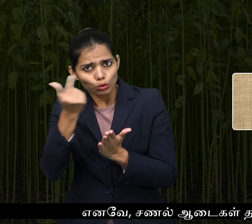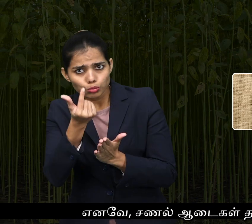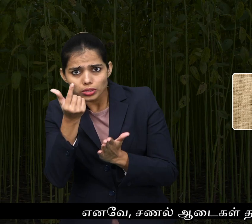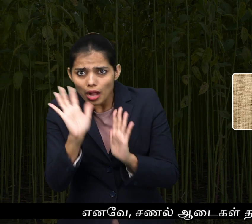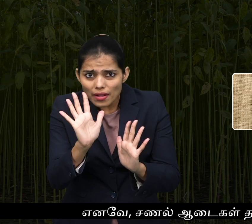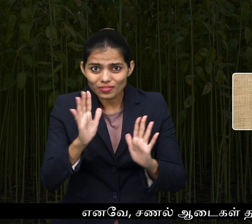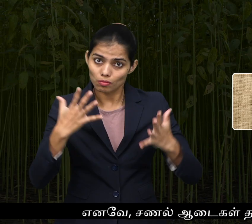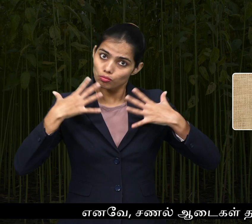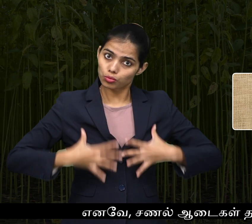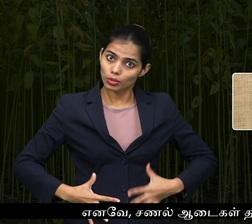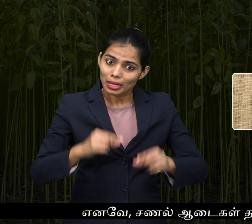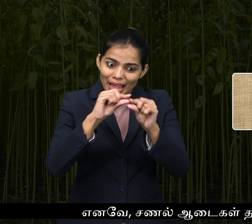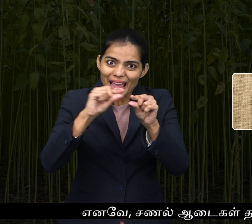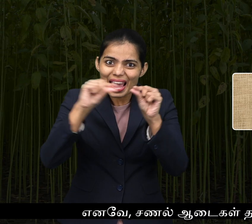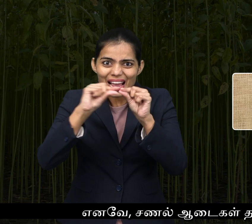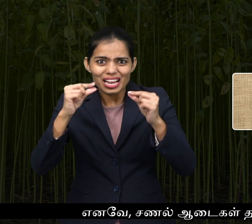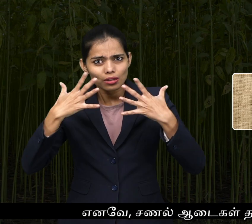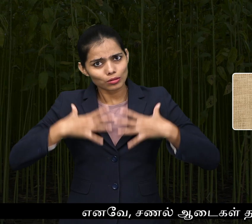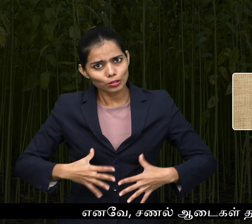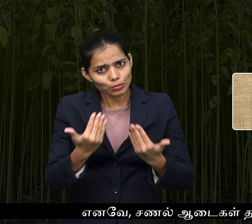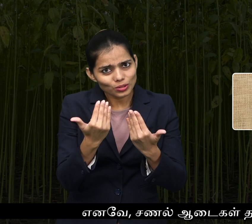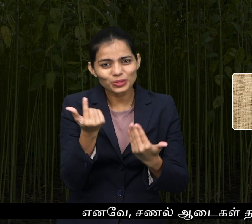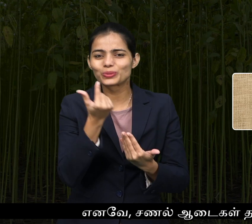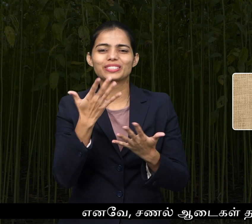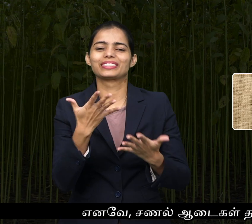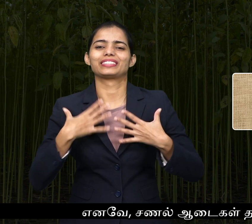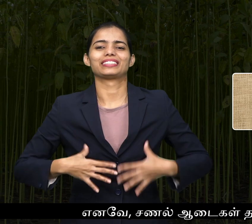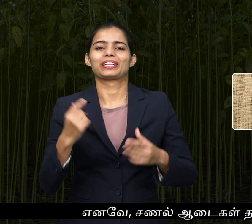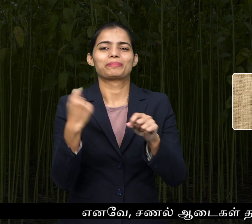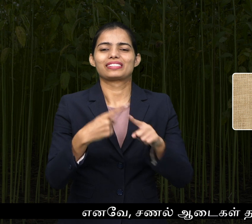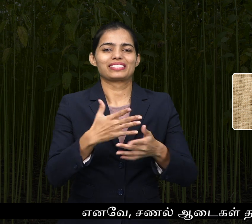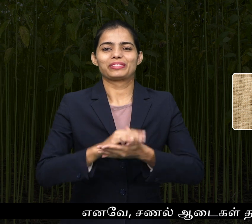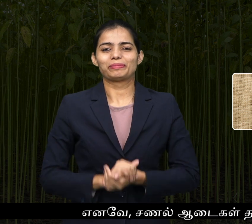எனவே சணல் ஆடைகள் தயாரிக்க பயன்படுத்தப்படுவதில்லை.